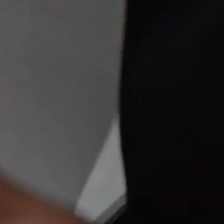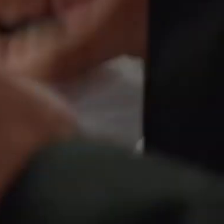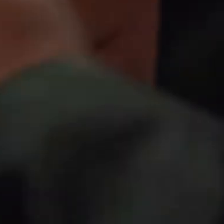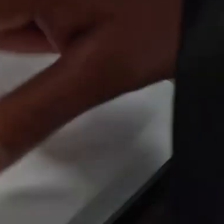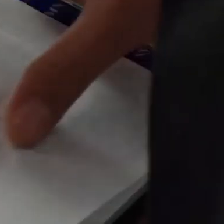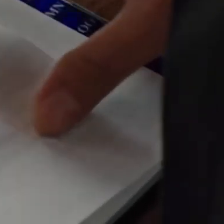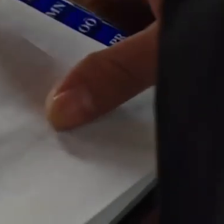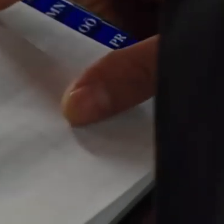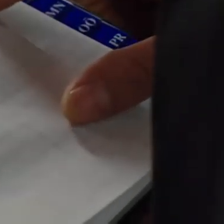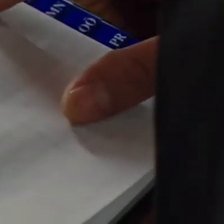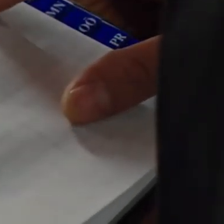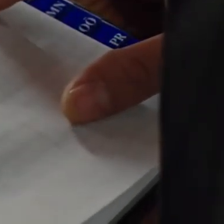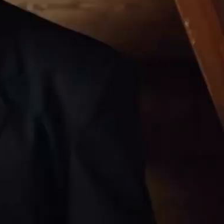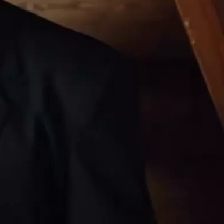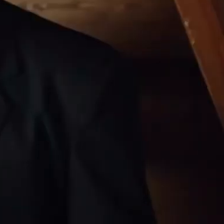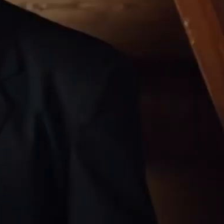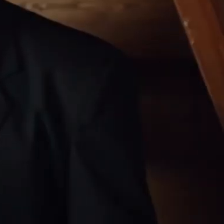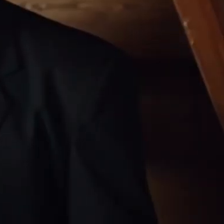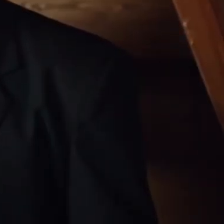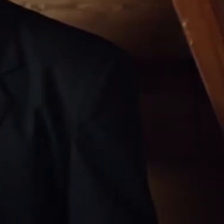çıktı.